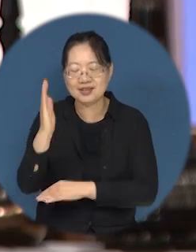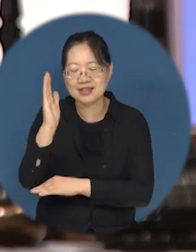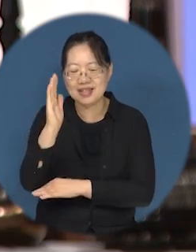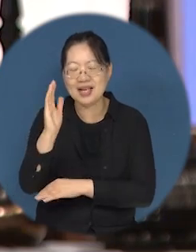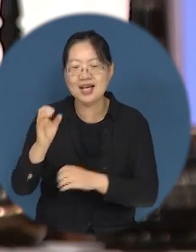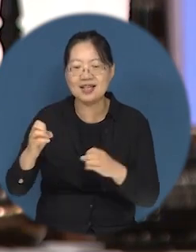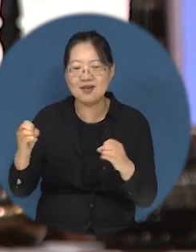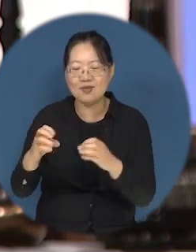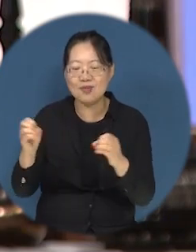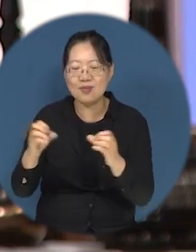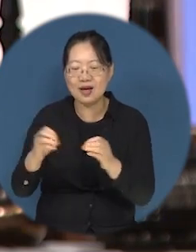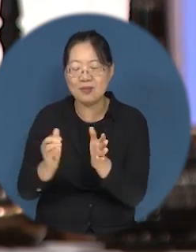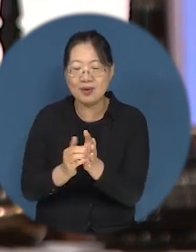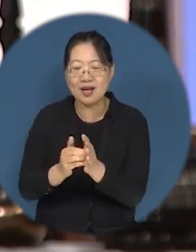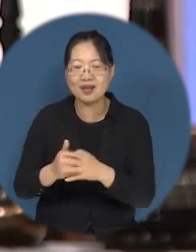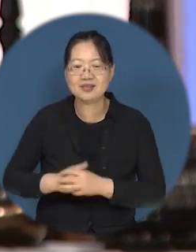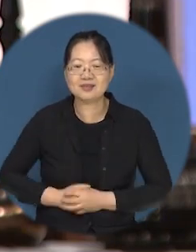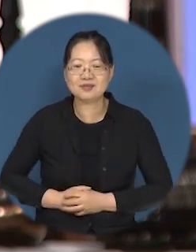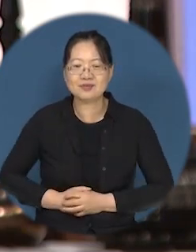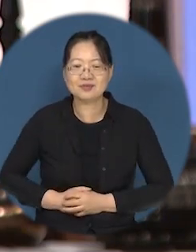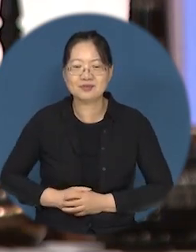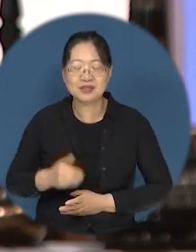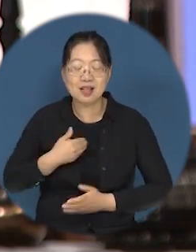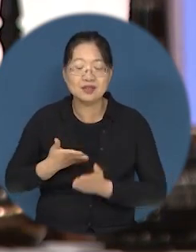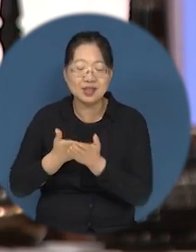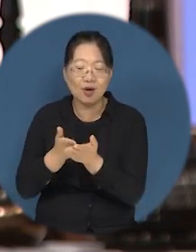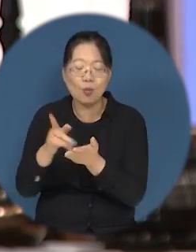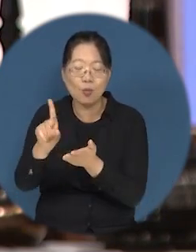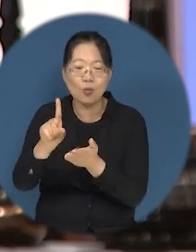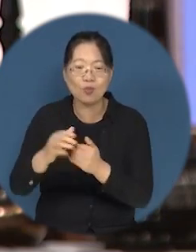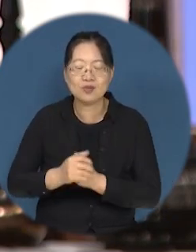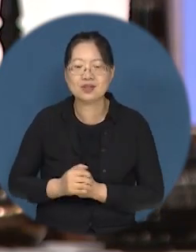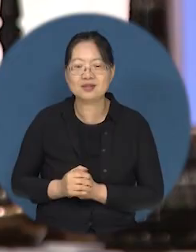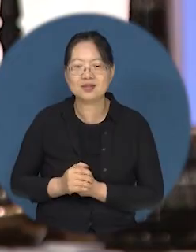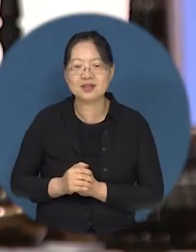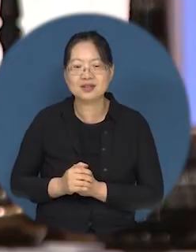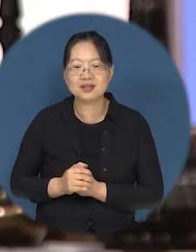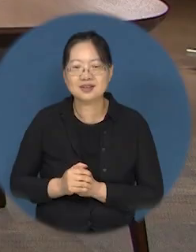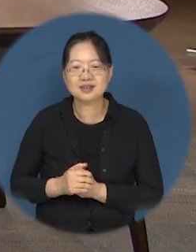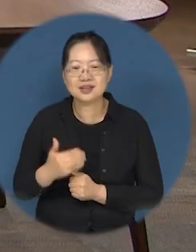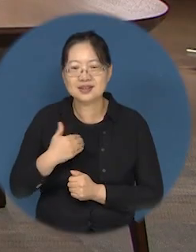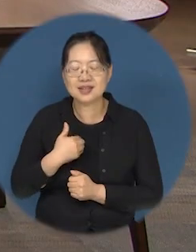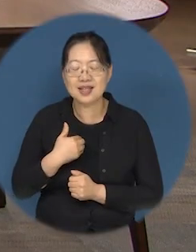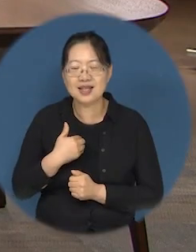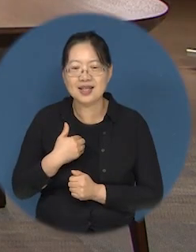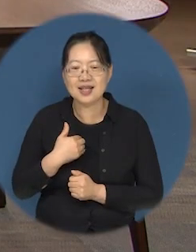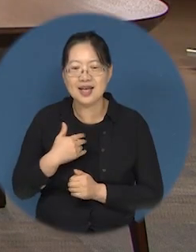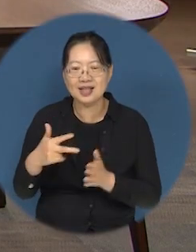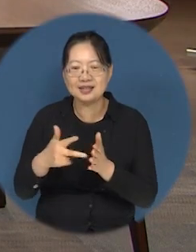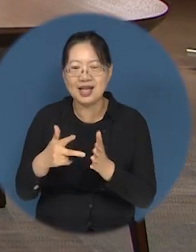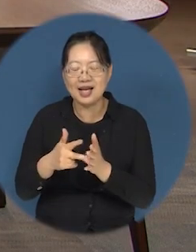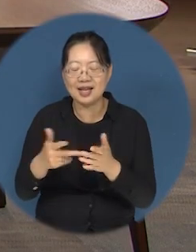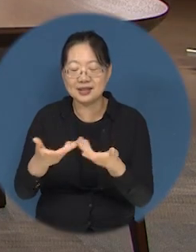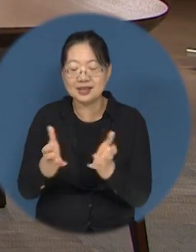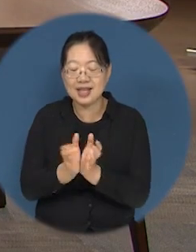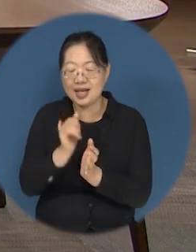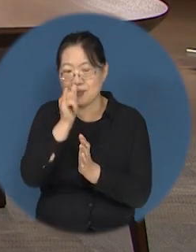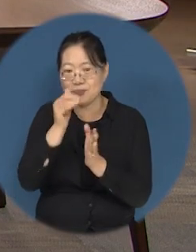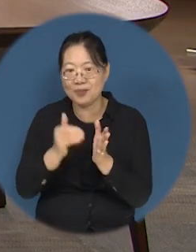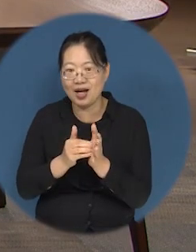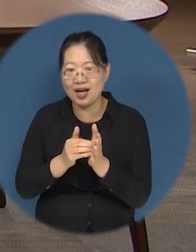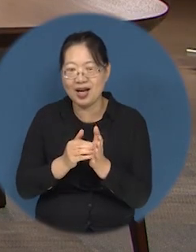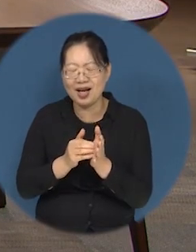하게 되고. 그렇군요. 그래서 이제 제가 그때 사실은 그런 제안을 해줬습니다. 이제 우리 내 장학 재단이 있는데,